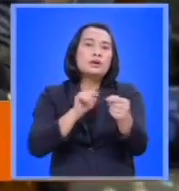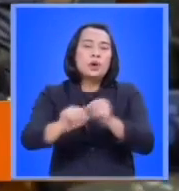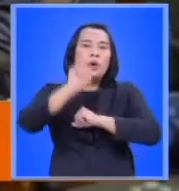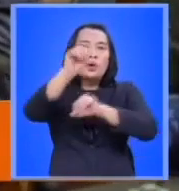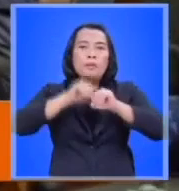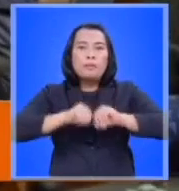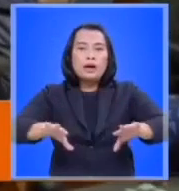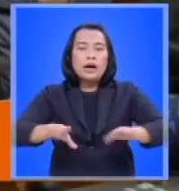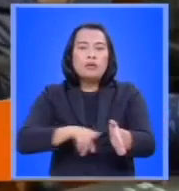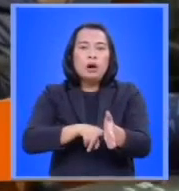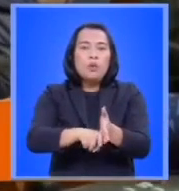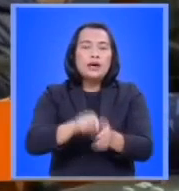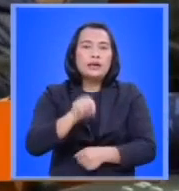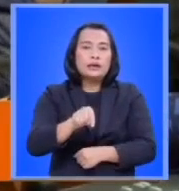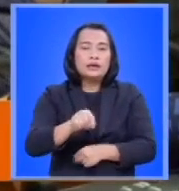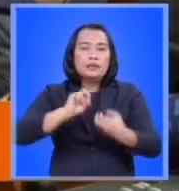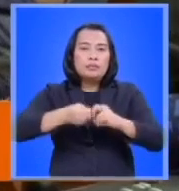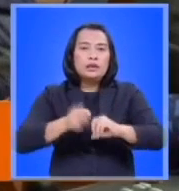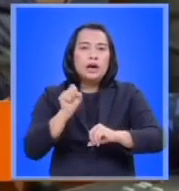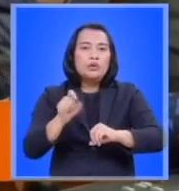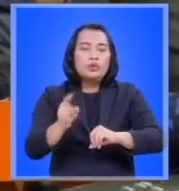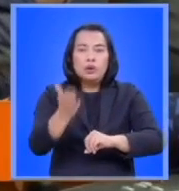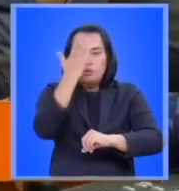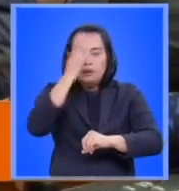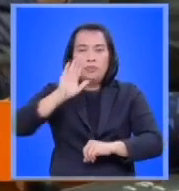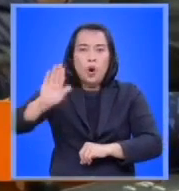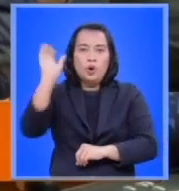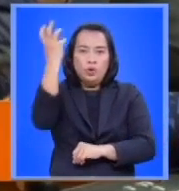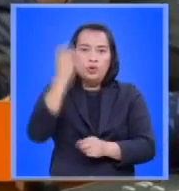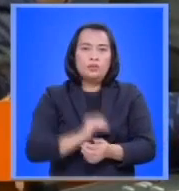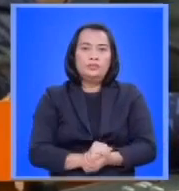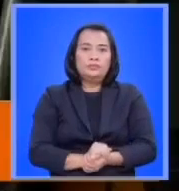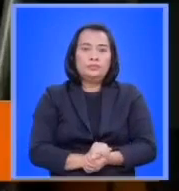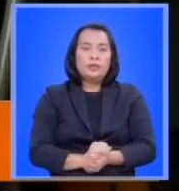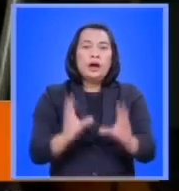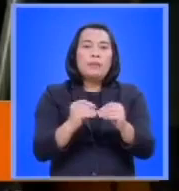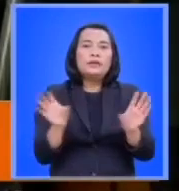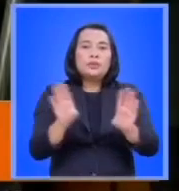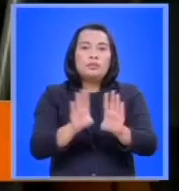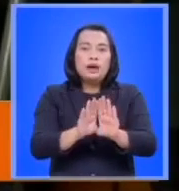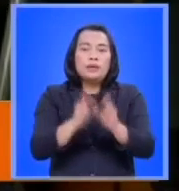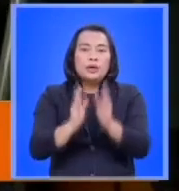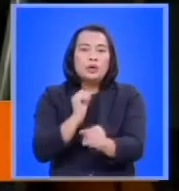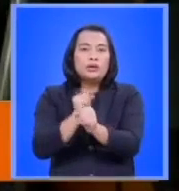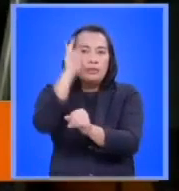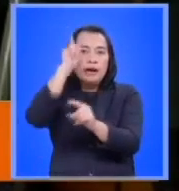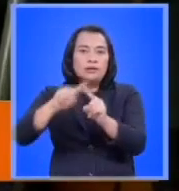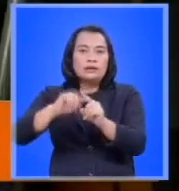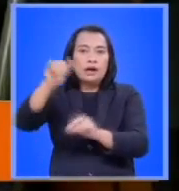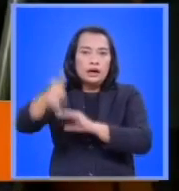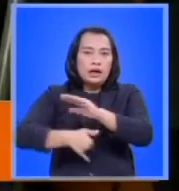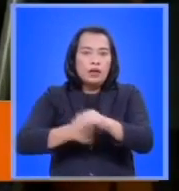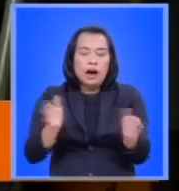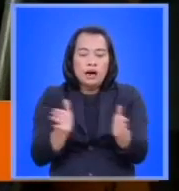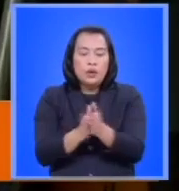อู่ฮั่นเป็นสถานการณ์ฉุกเฉินระดับโลกหรือไม่โดยจะเป็นการประชุมแบบปิดนะคะไม่ให้สื่อมวลชนเนี่ยเข้าไปทำข่าว